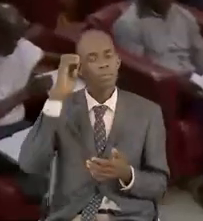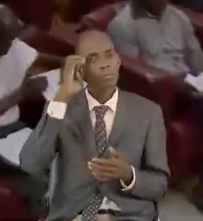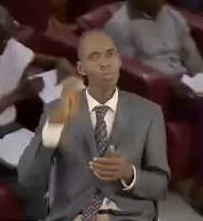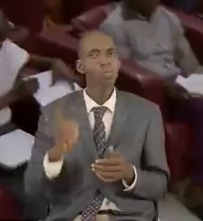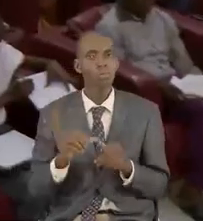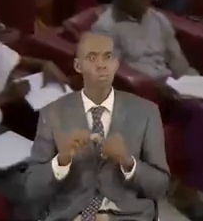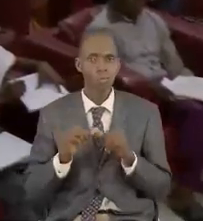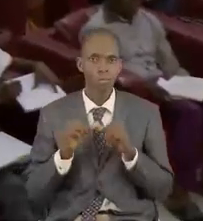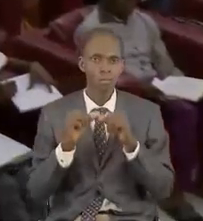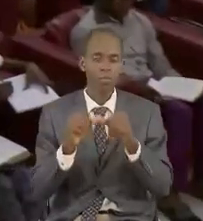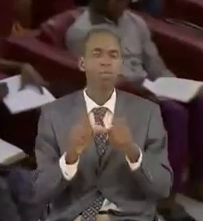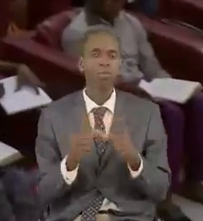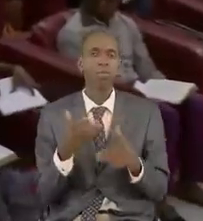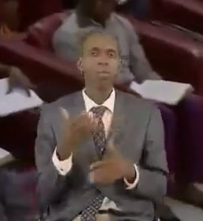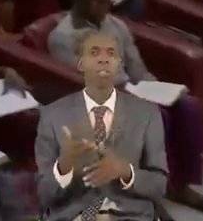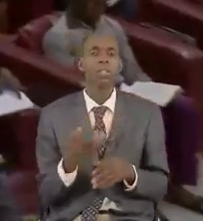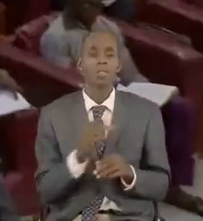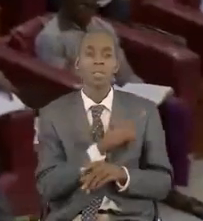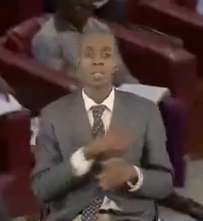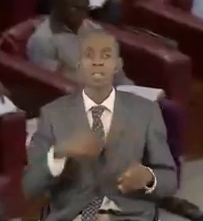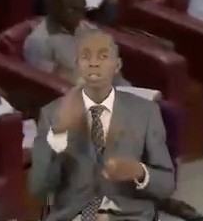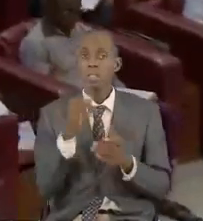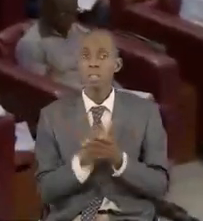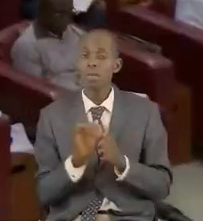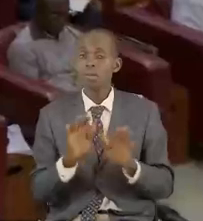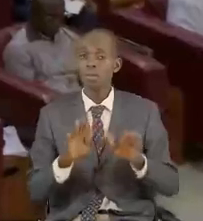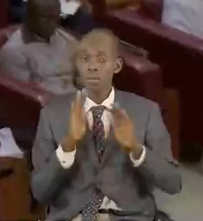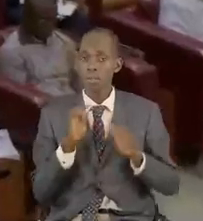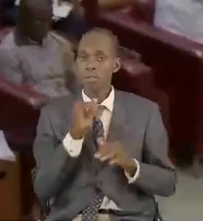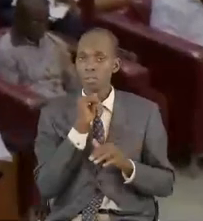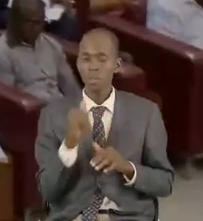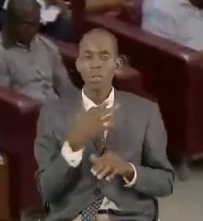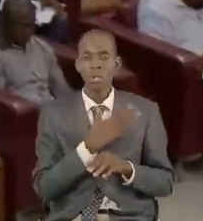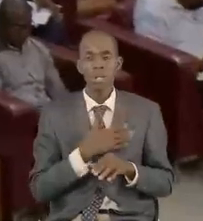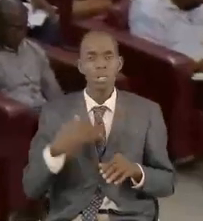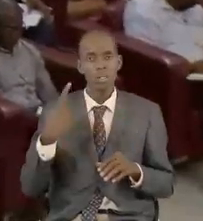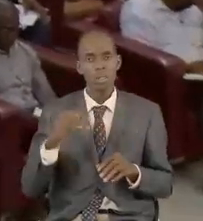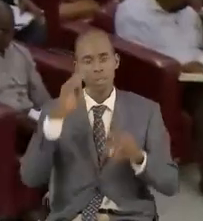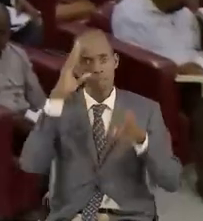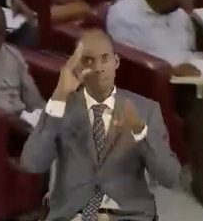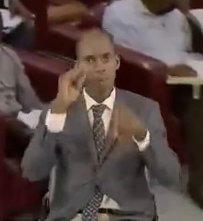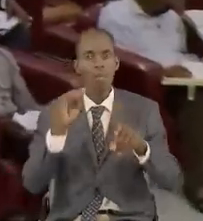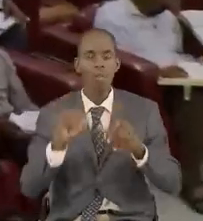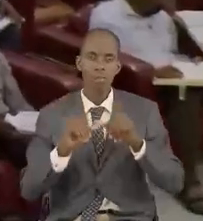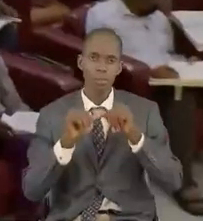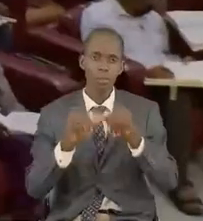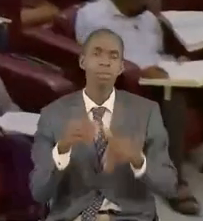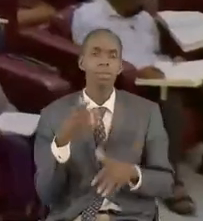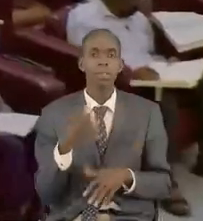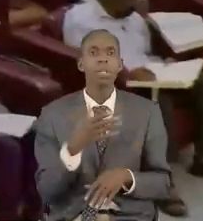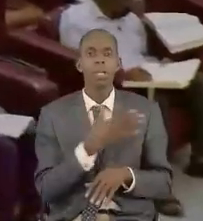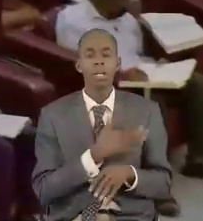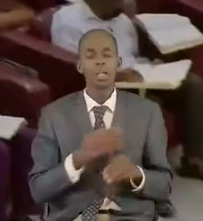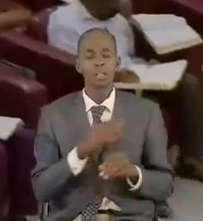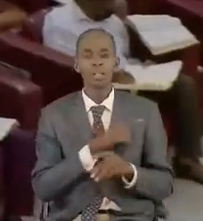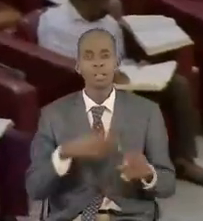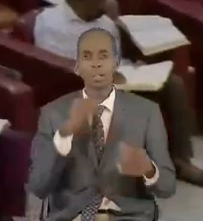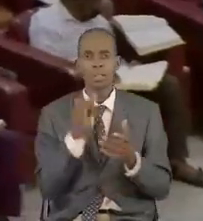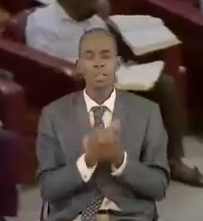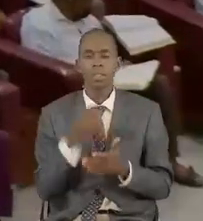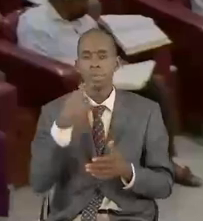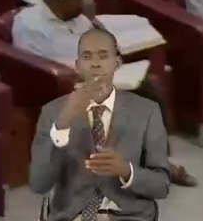et verset 11 et il demeurant un an alors le Seigneur dit parle ma